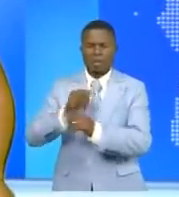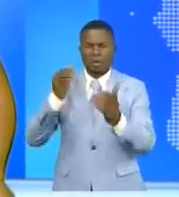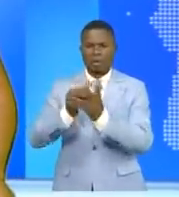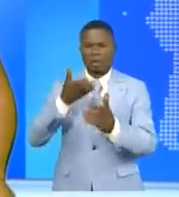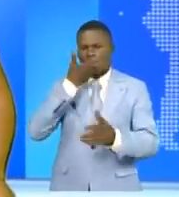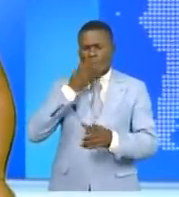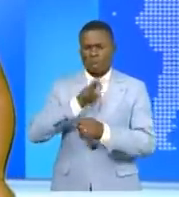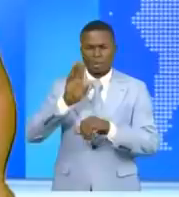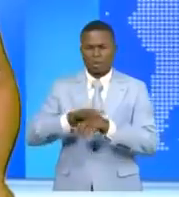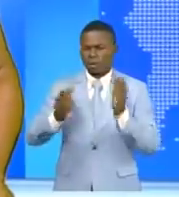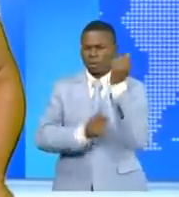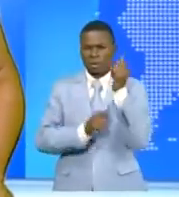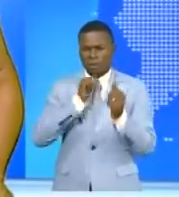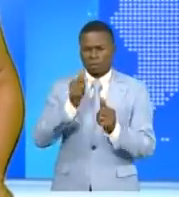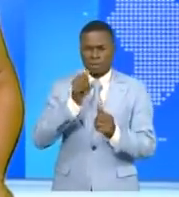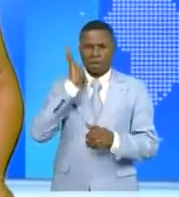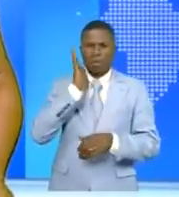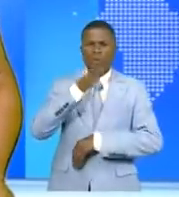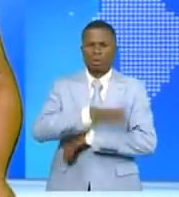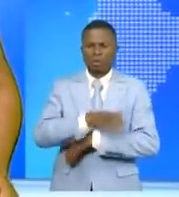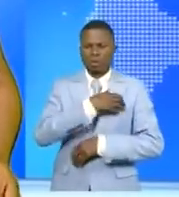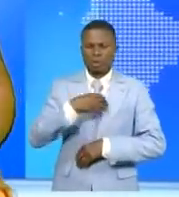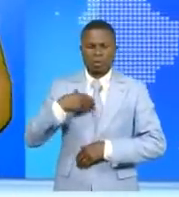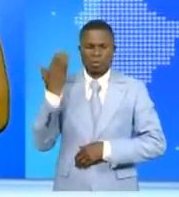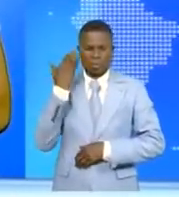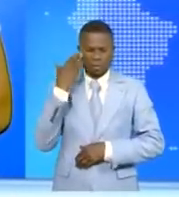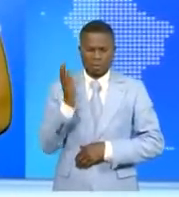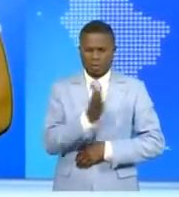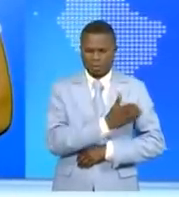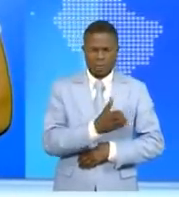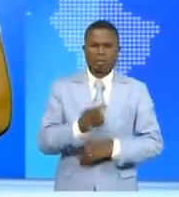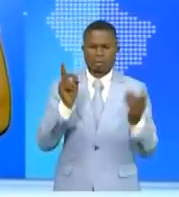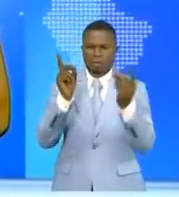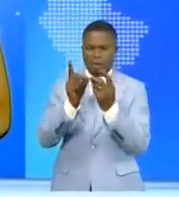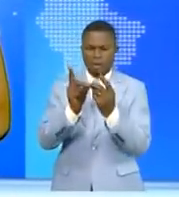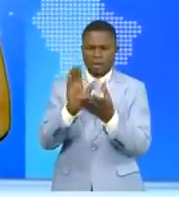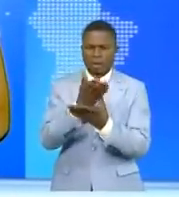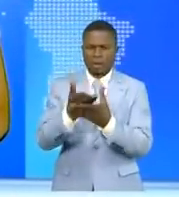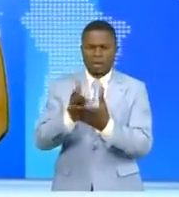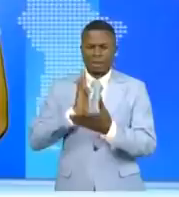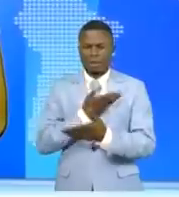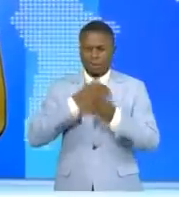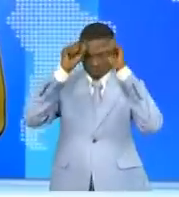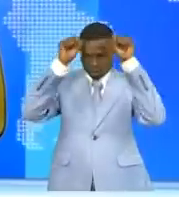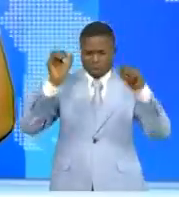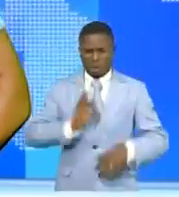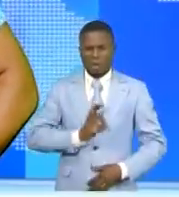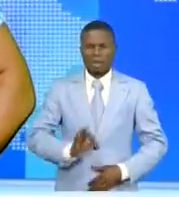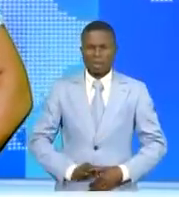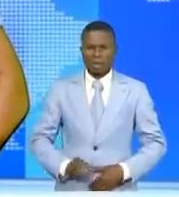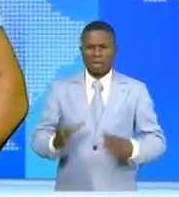Monsieur, bonsoir. D'abord, c'était à tête entre le président de la République, Félix-Antoine Tshisekedi